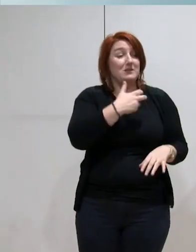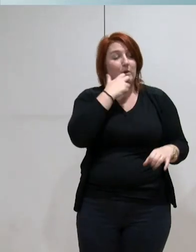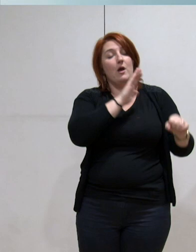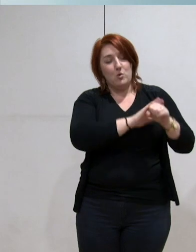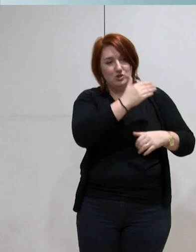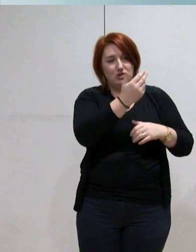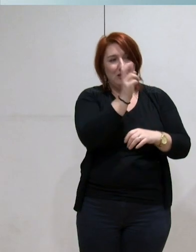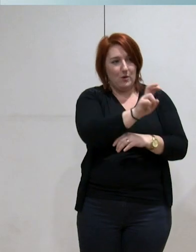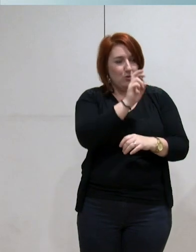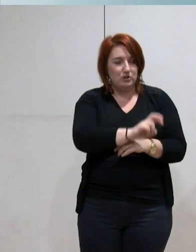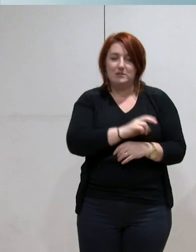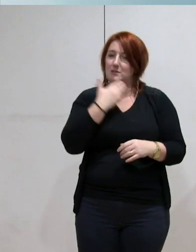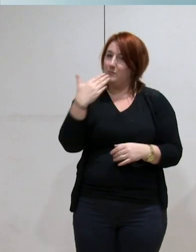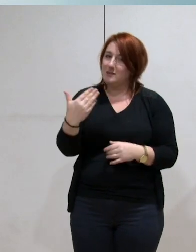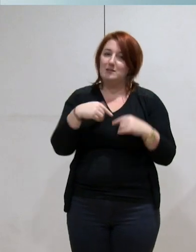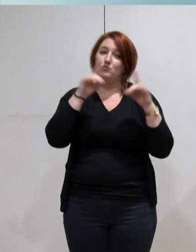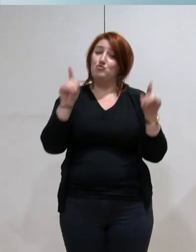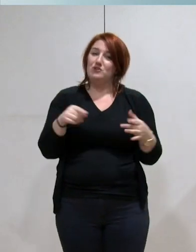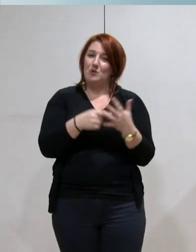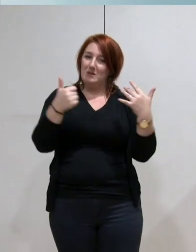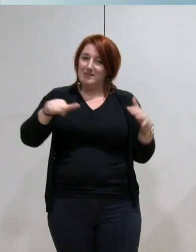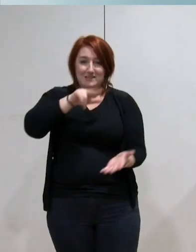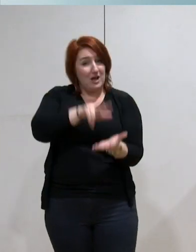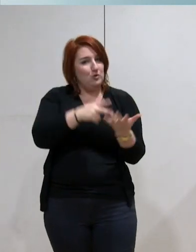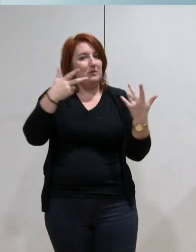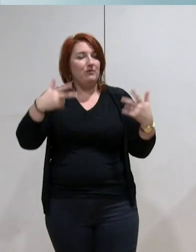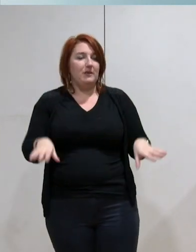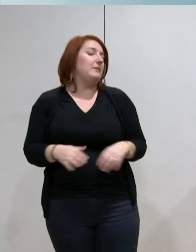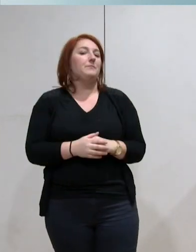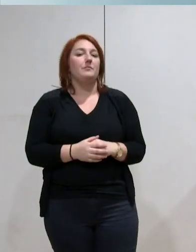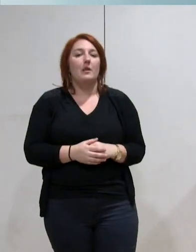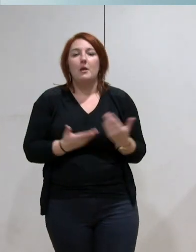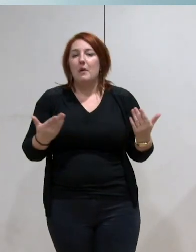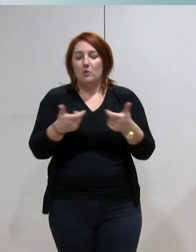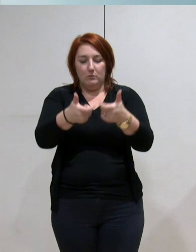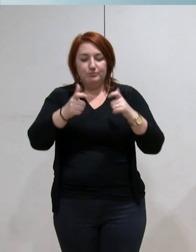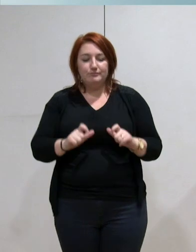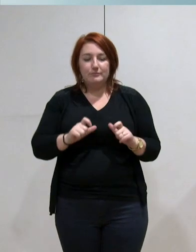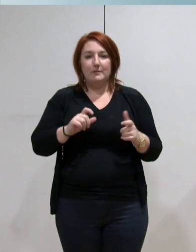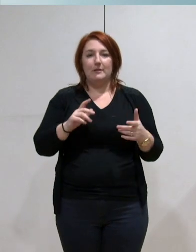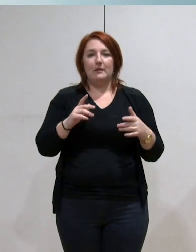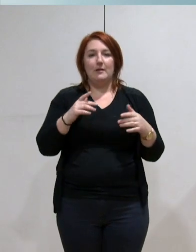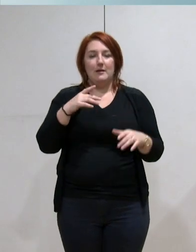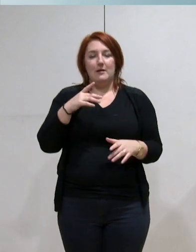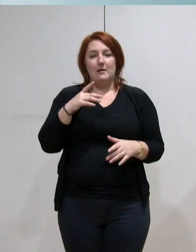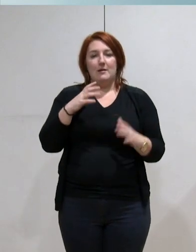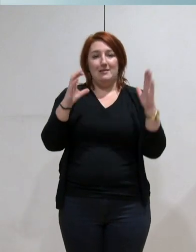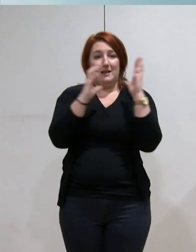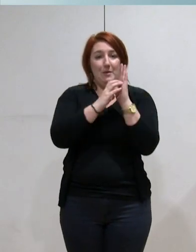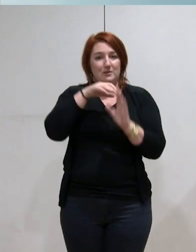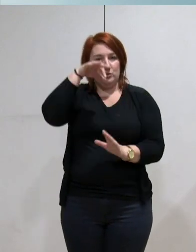adopté et nous avançons maintenant dans les délibérations un peu plus technique le vote des